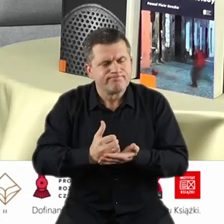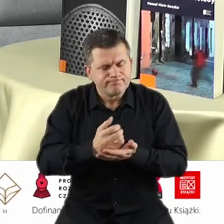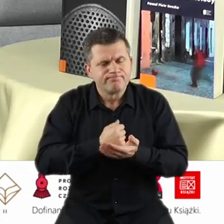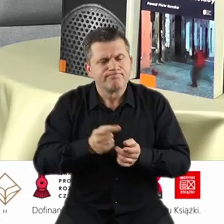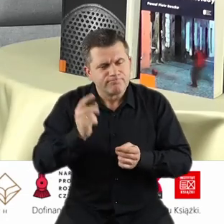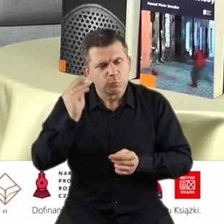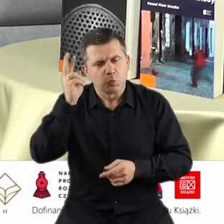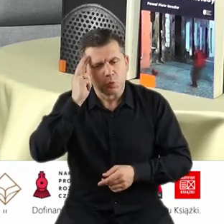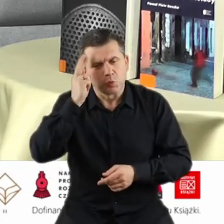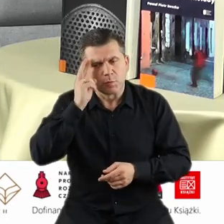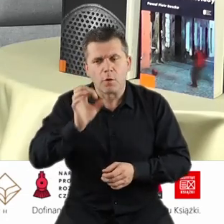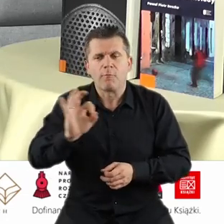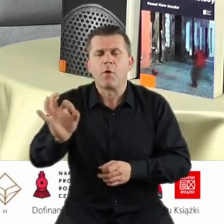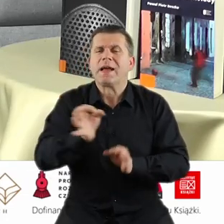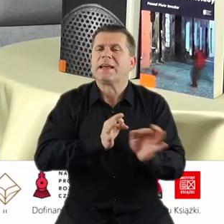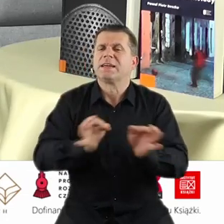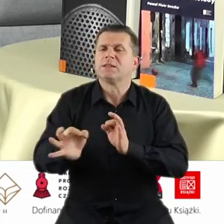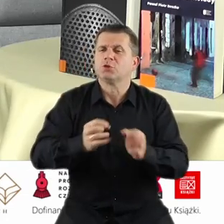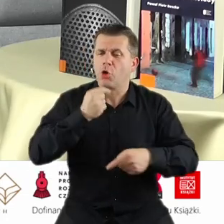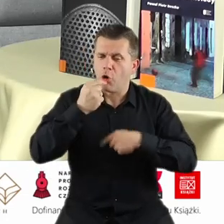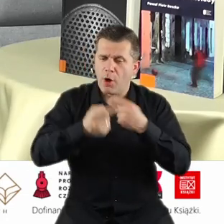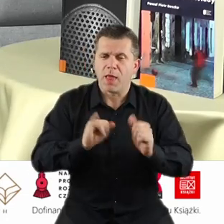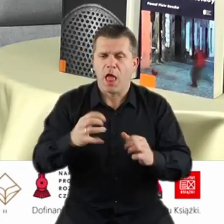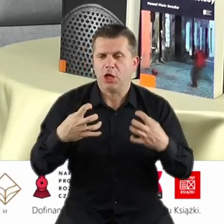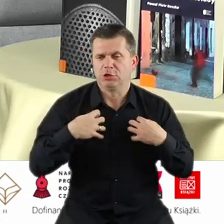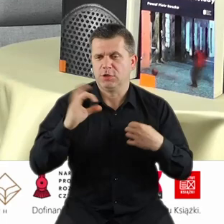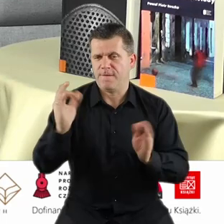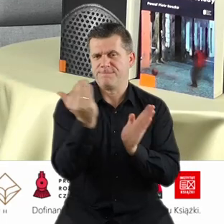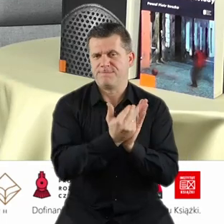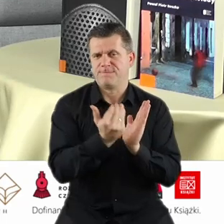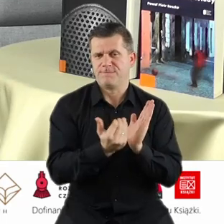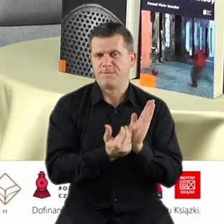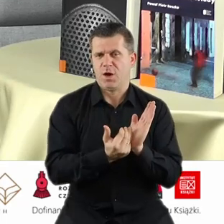wersja, historia powiedziana na ich warunkach,